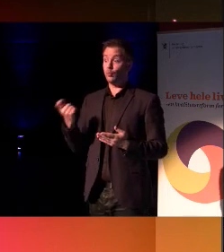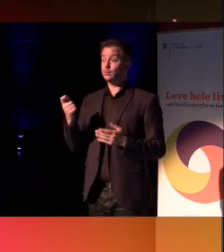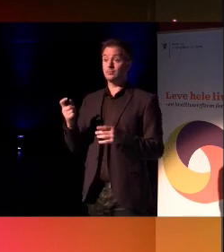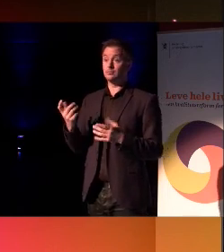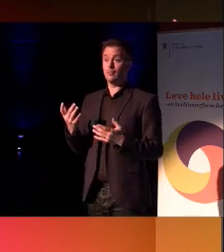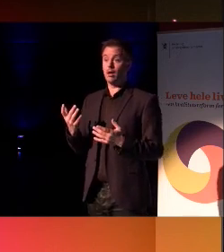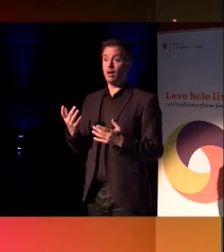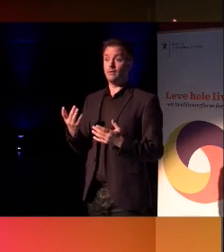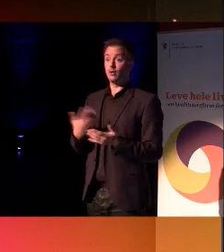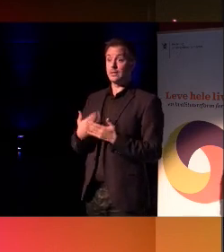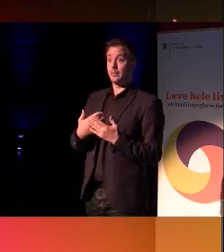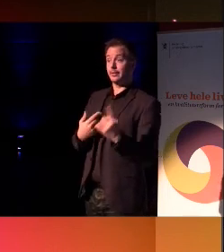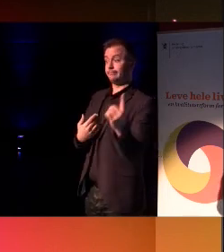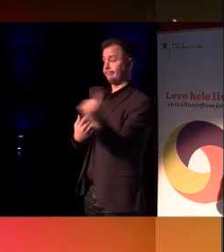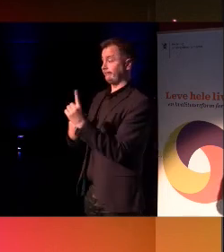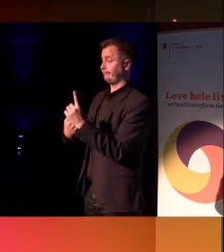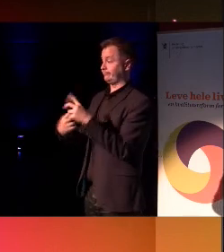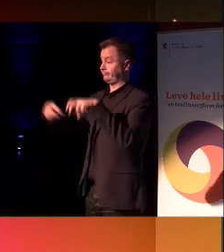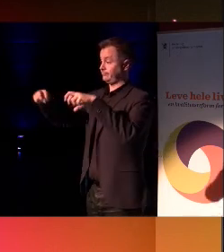sitt, og bare var det.